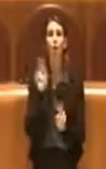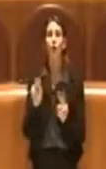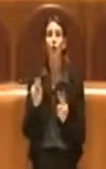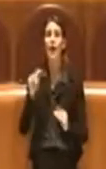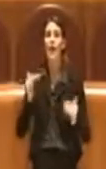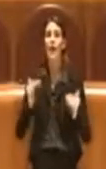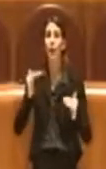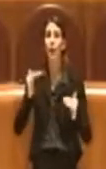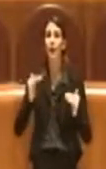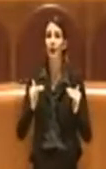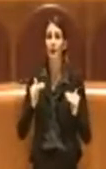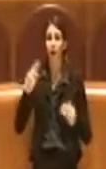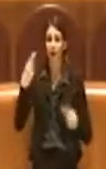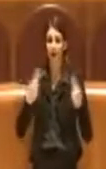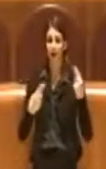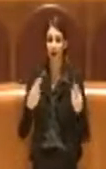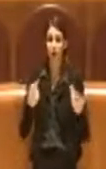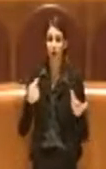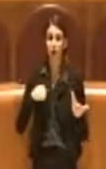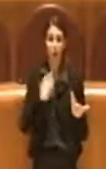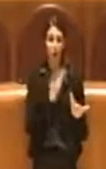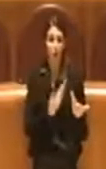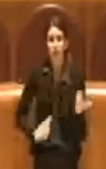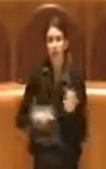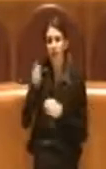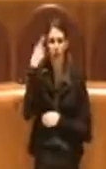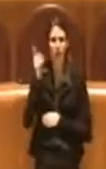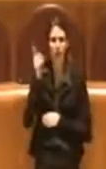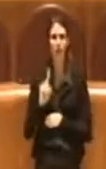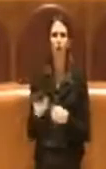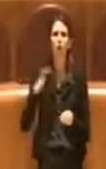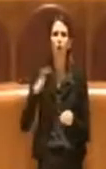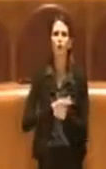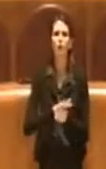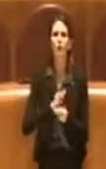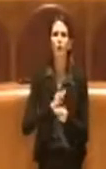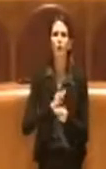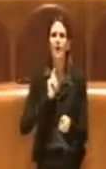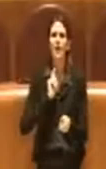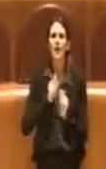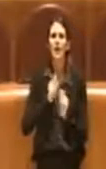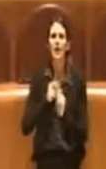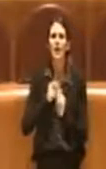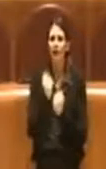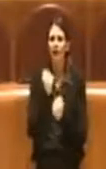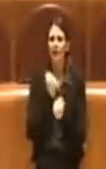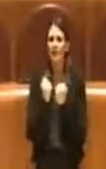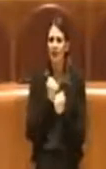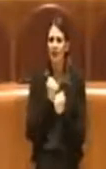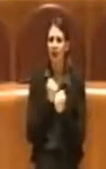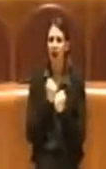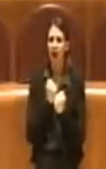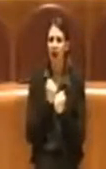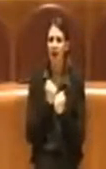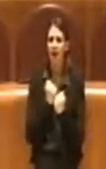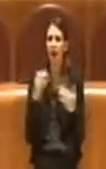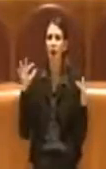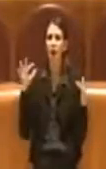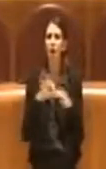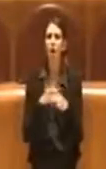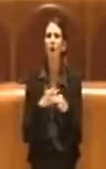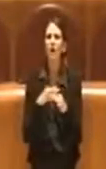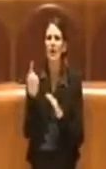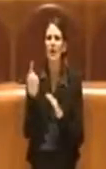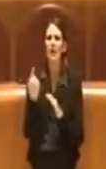Un consigliere non può sapere quali siano le coperture finanziarie derivanti da una fattispecie che non è